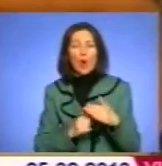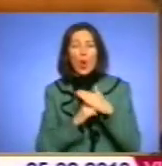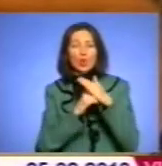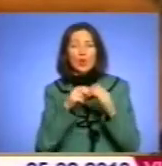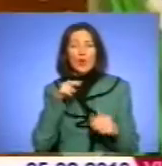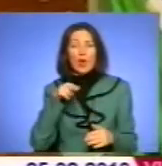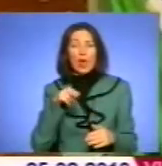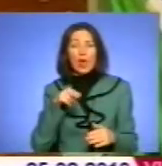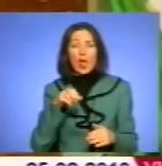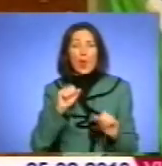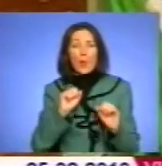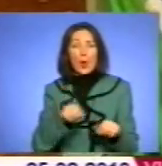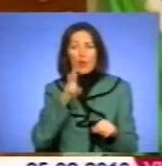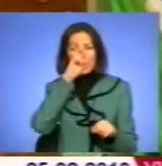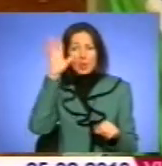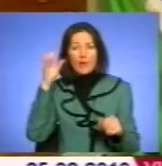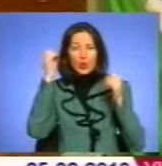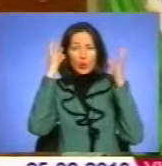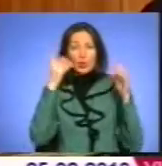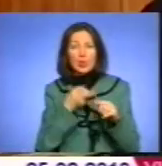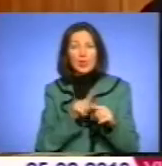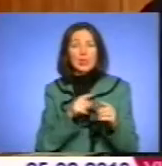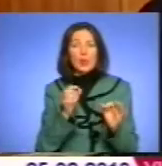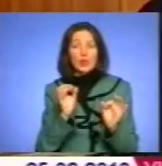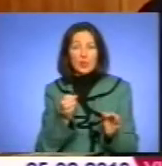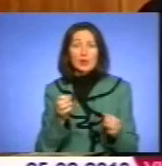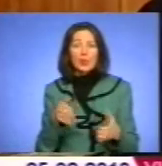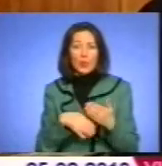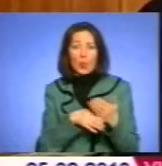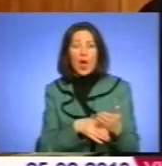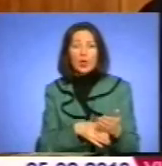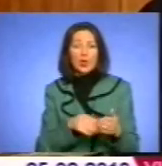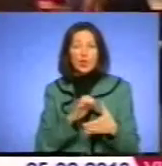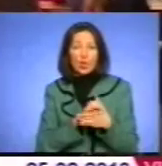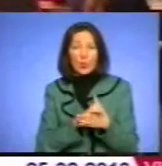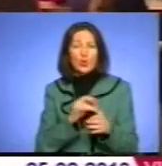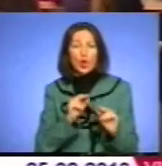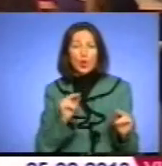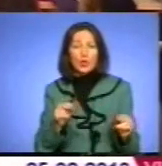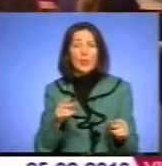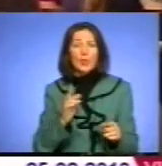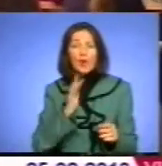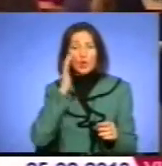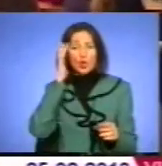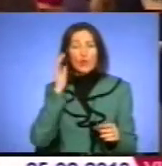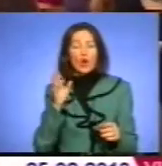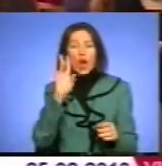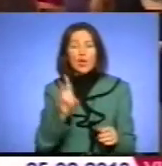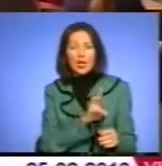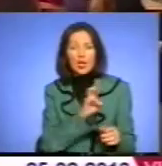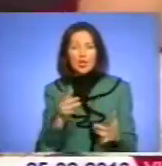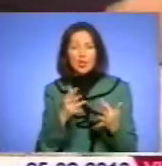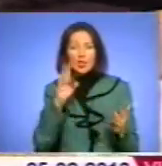культури». Це істотно сприяло б ознайомленню учнів із філософією релігії, різноманітними релігійними